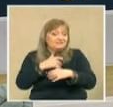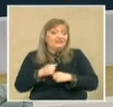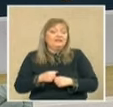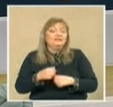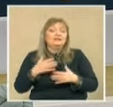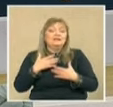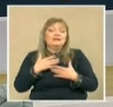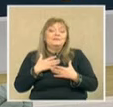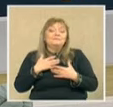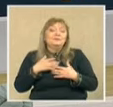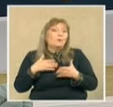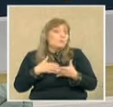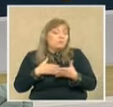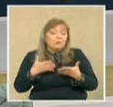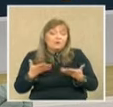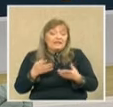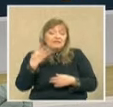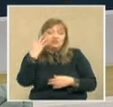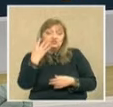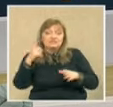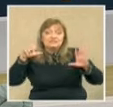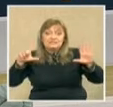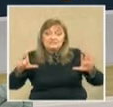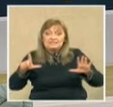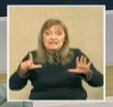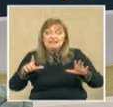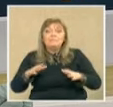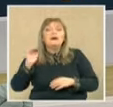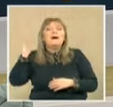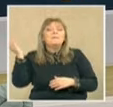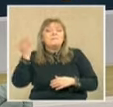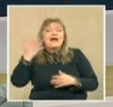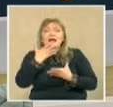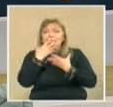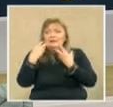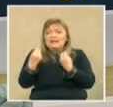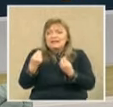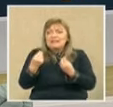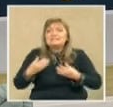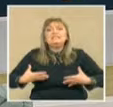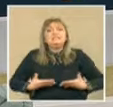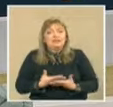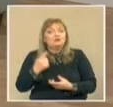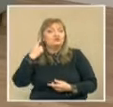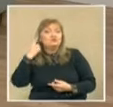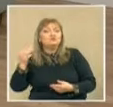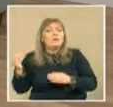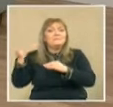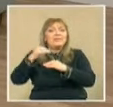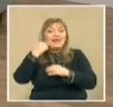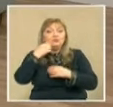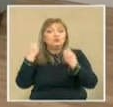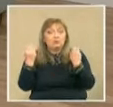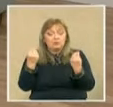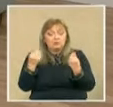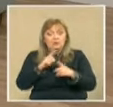казала, че поне 47 от тях бяха прекрасни, великолепни. Ще чуем най-доброто, сигурно съм.